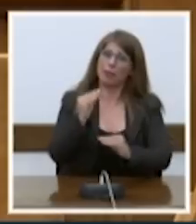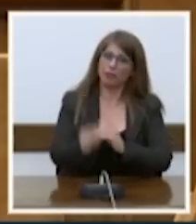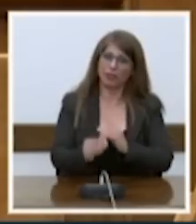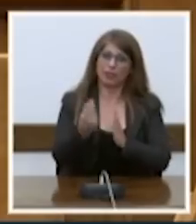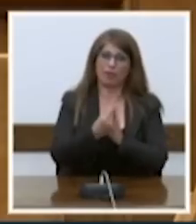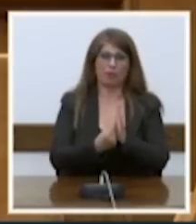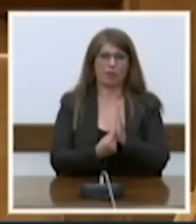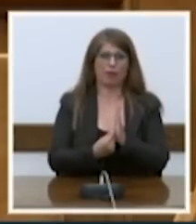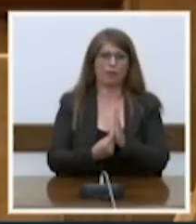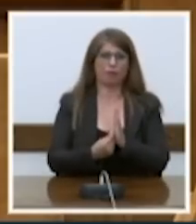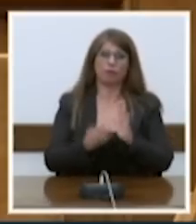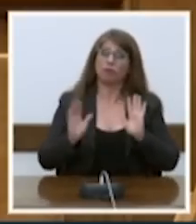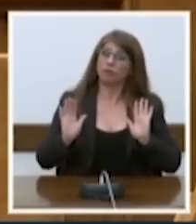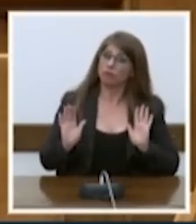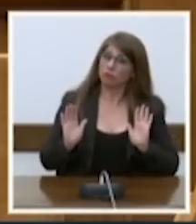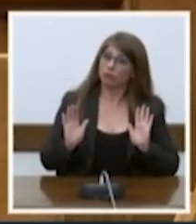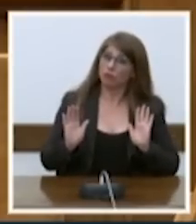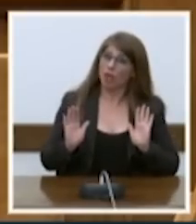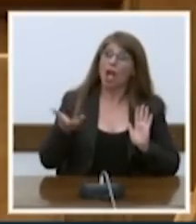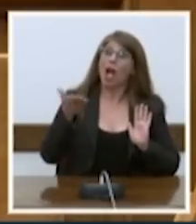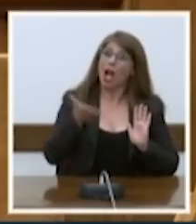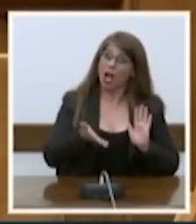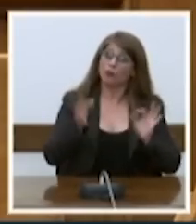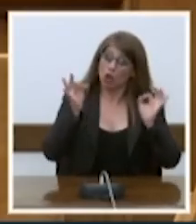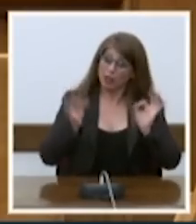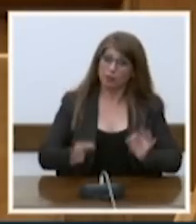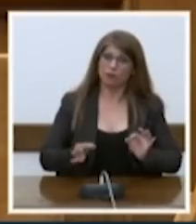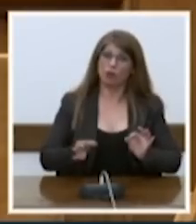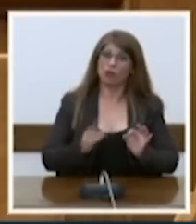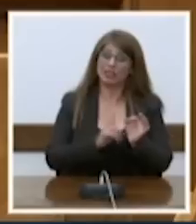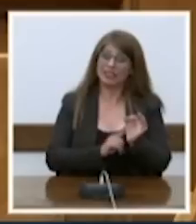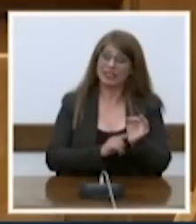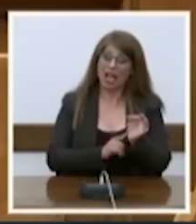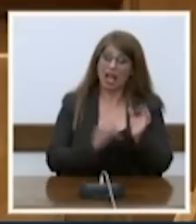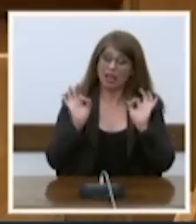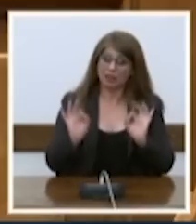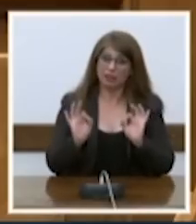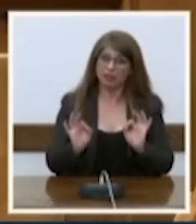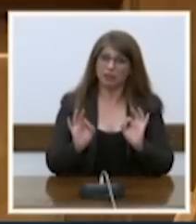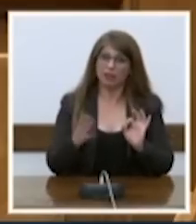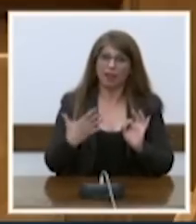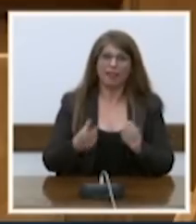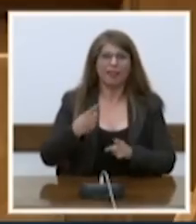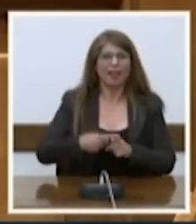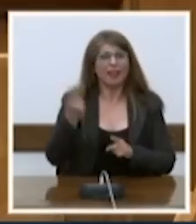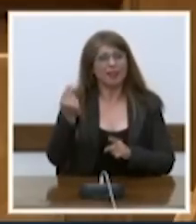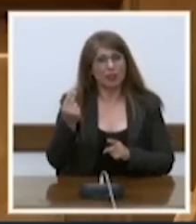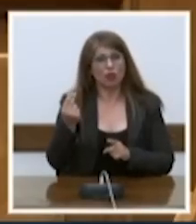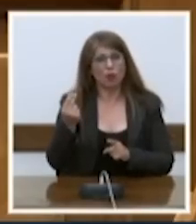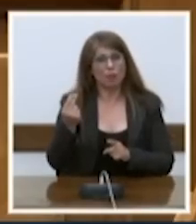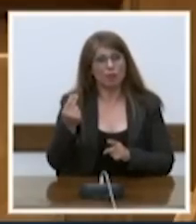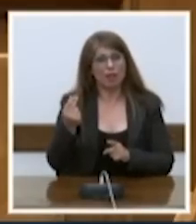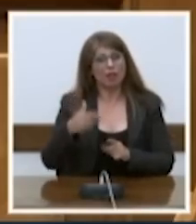βαθμίδα. Μα αυτά ακριβώς τα χαρακτηριστικά είχε η ελληνική οικονομία και